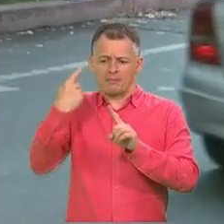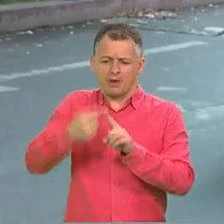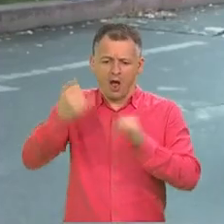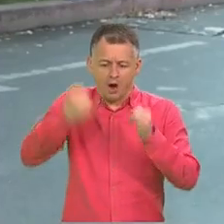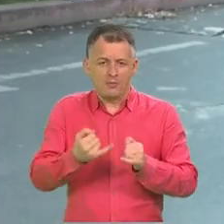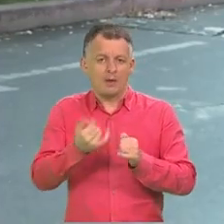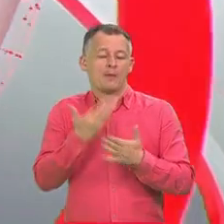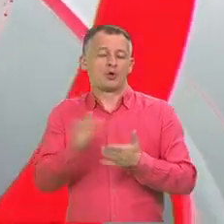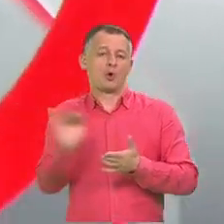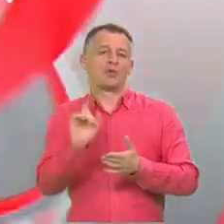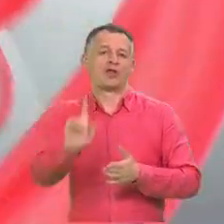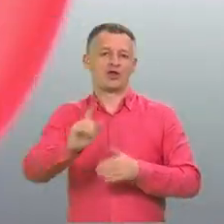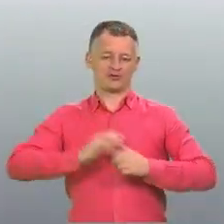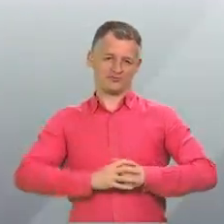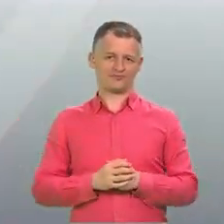lor.